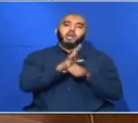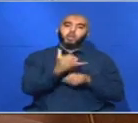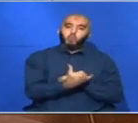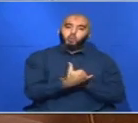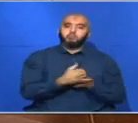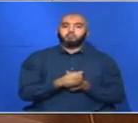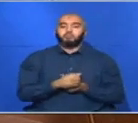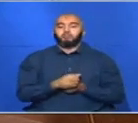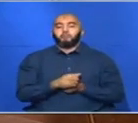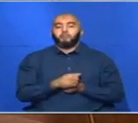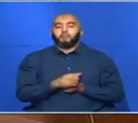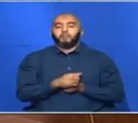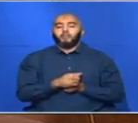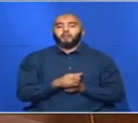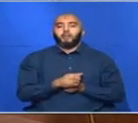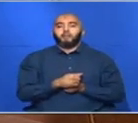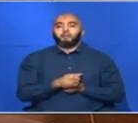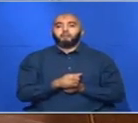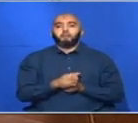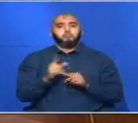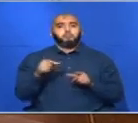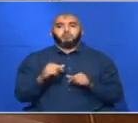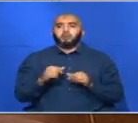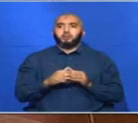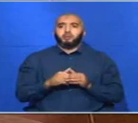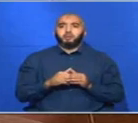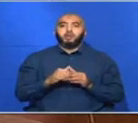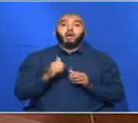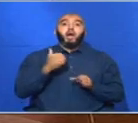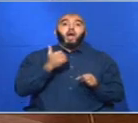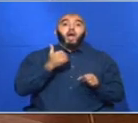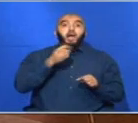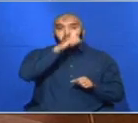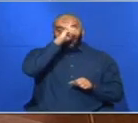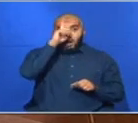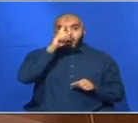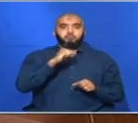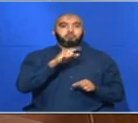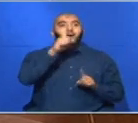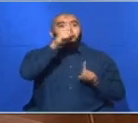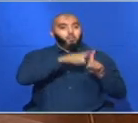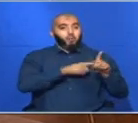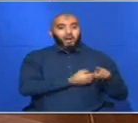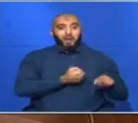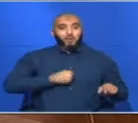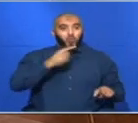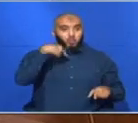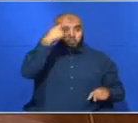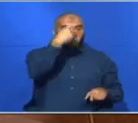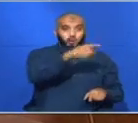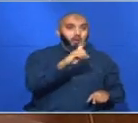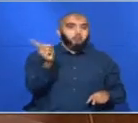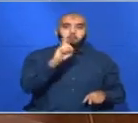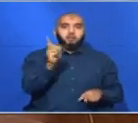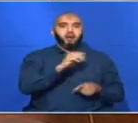القادم ماذا تفعل لا تصوم وانت وانت الان في حاله مرض ان كنت